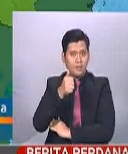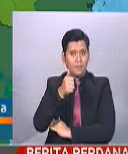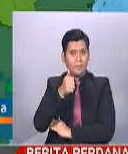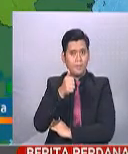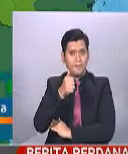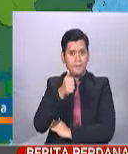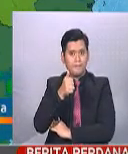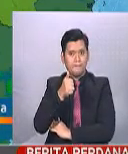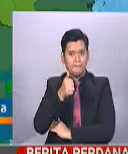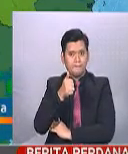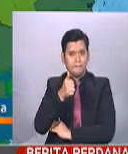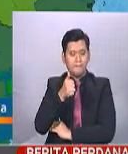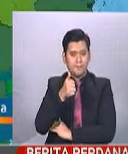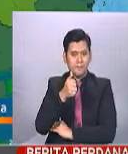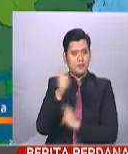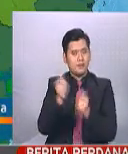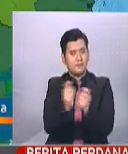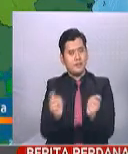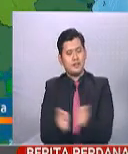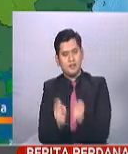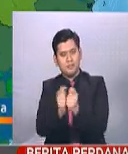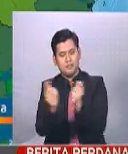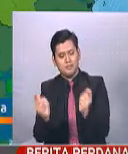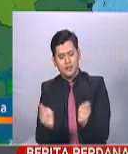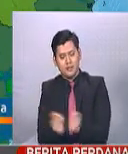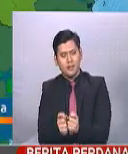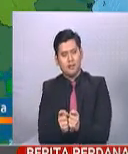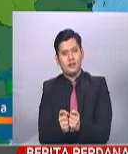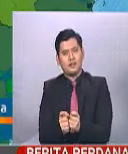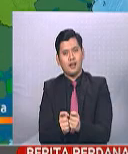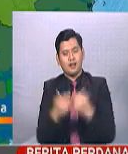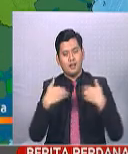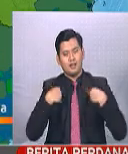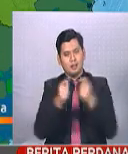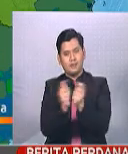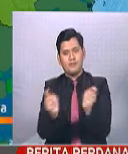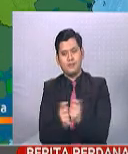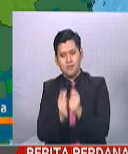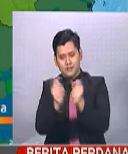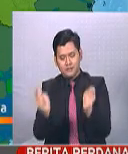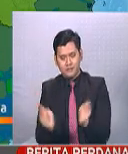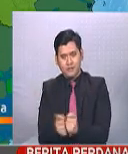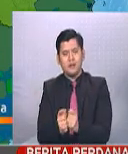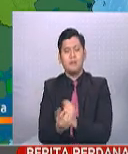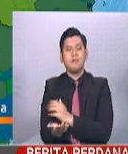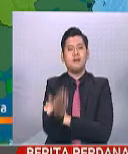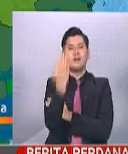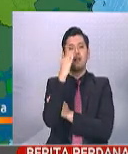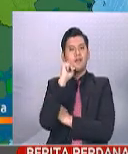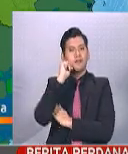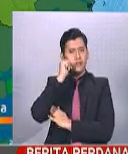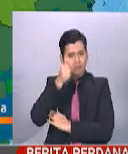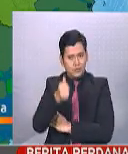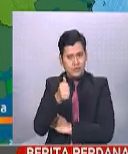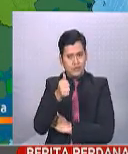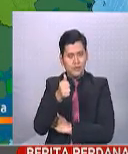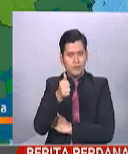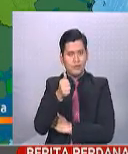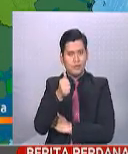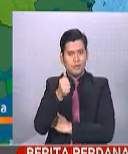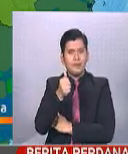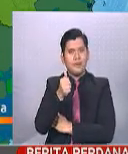diamond di modem Ajun Amerika di catatan kami mendapati keadaan cocok pada pakai isu diseluruh negara